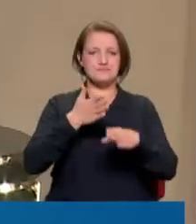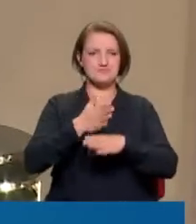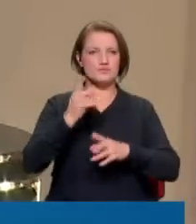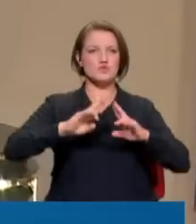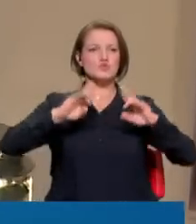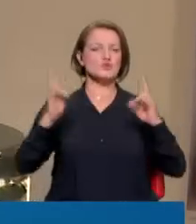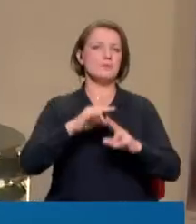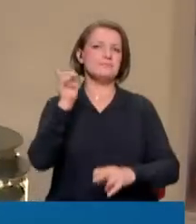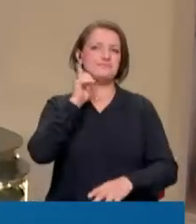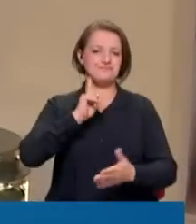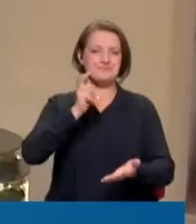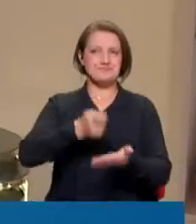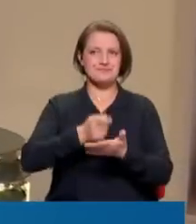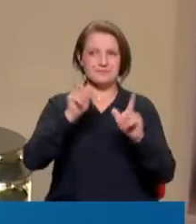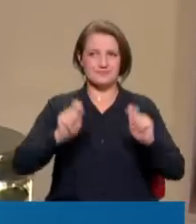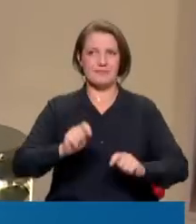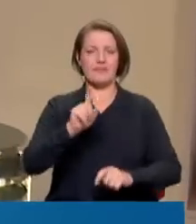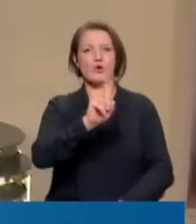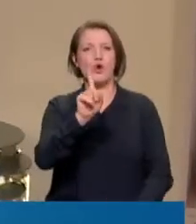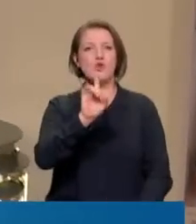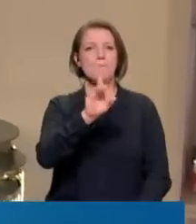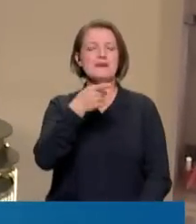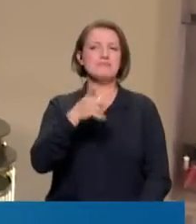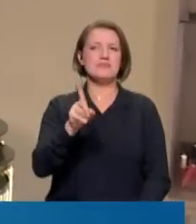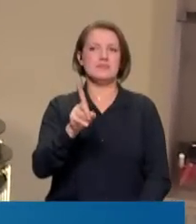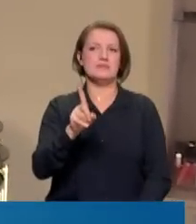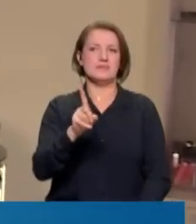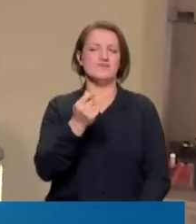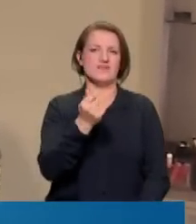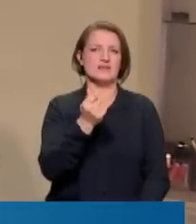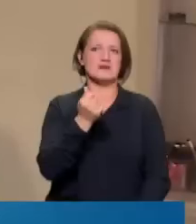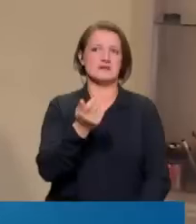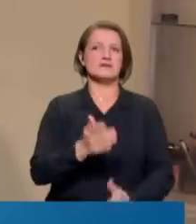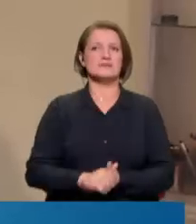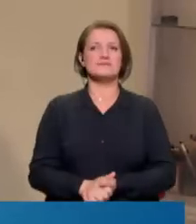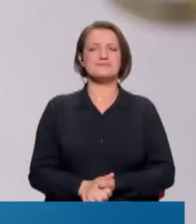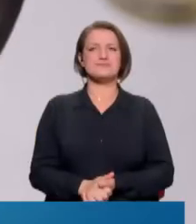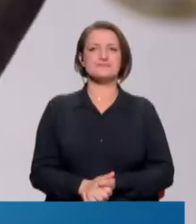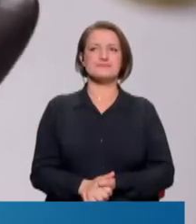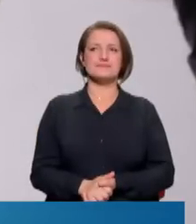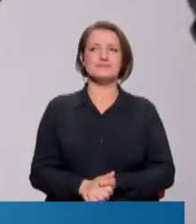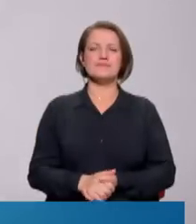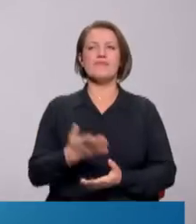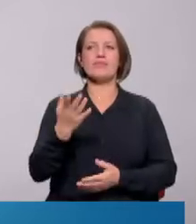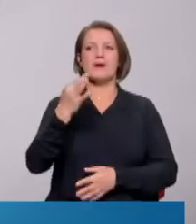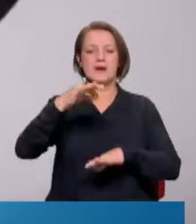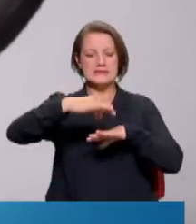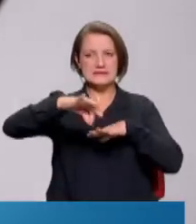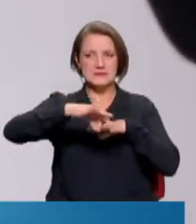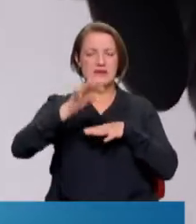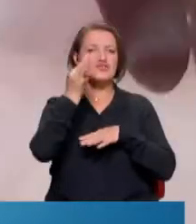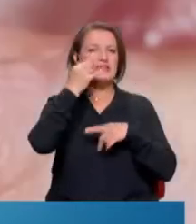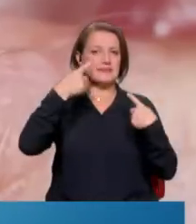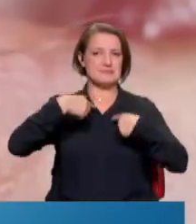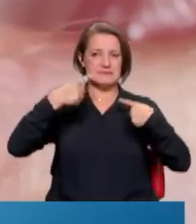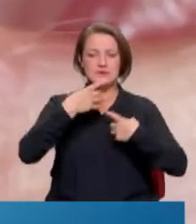dünya markalarına yatırım yapılacaksa 101.000 civarında rakamları gözden çıkartmak gerekiyor kalıcı makyaj protez tırnak cilt